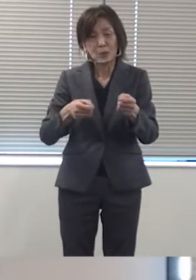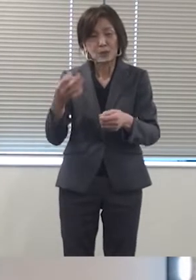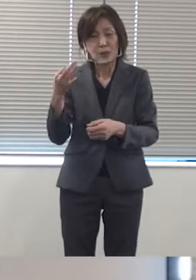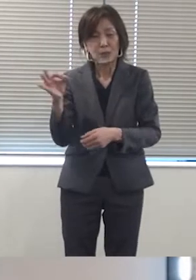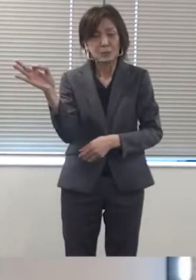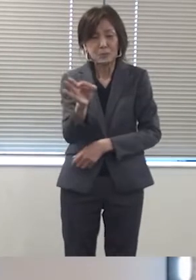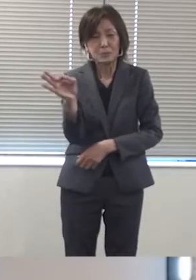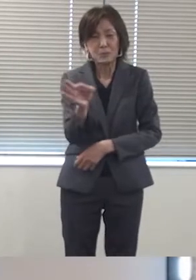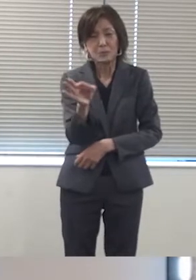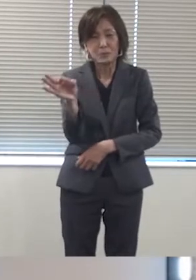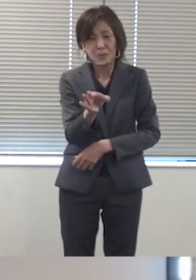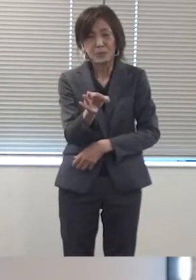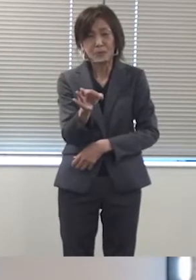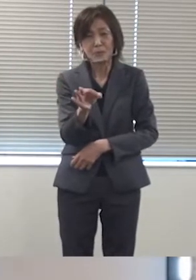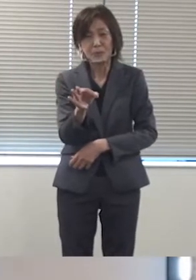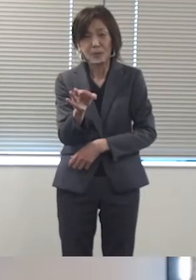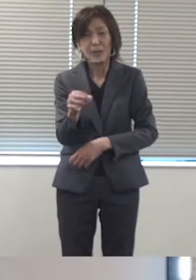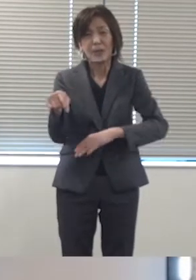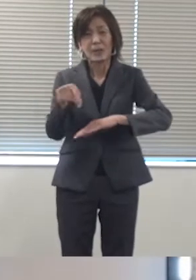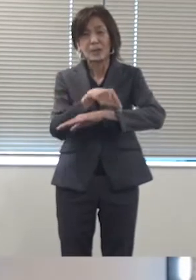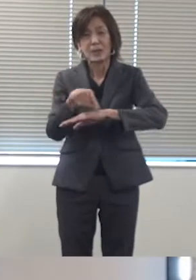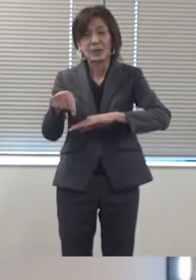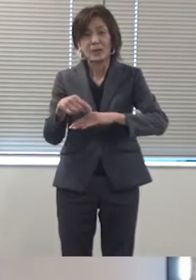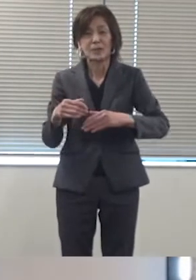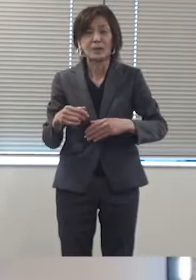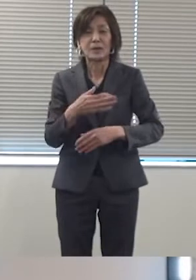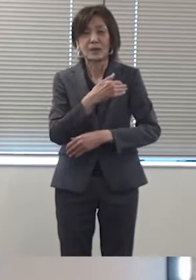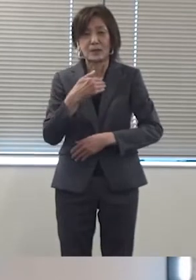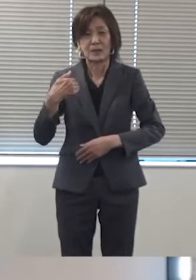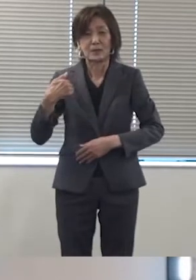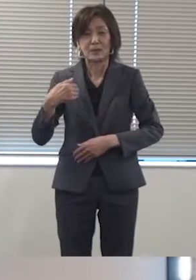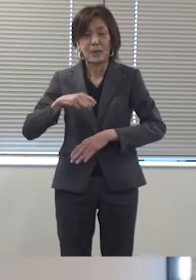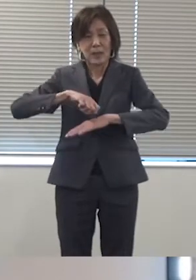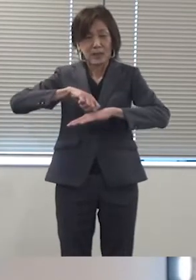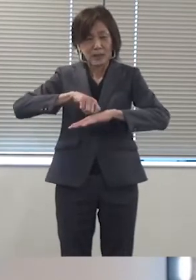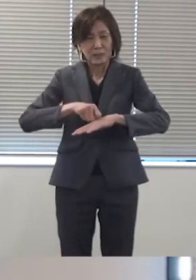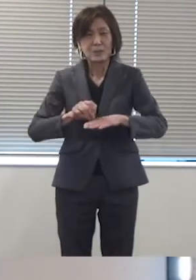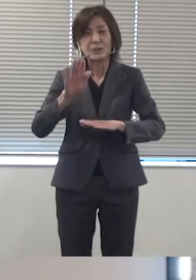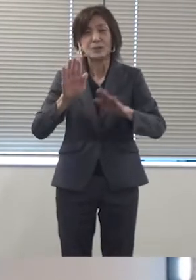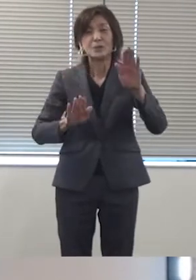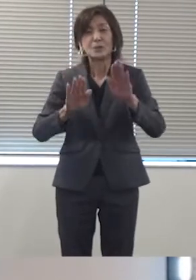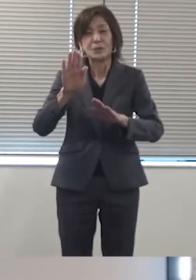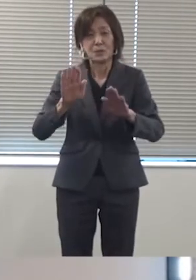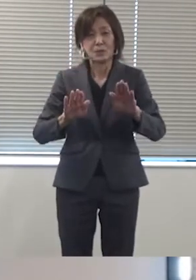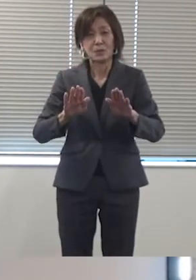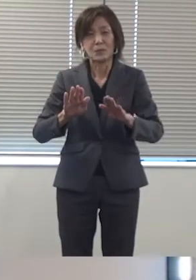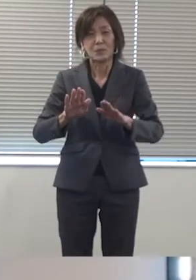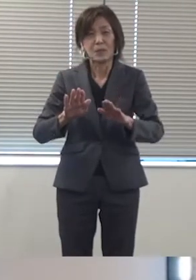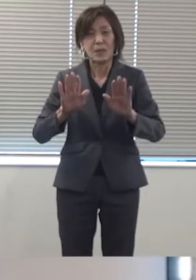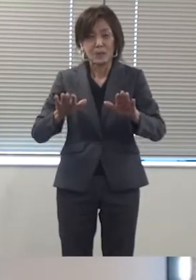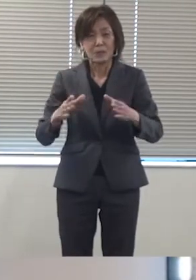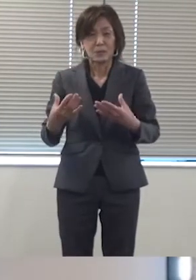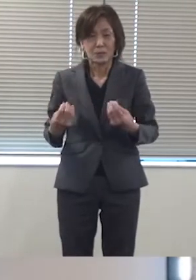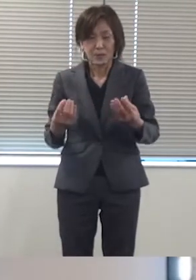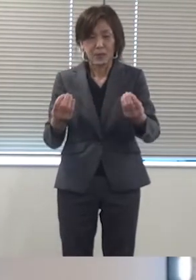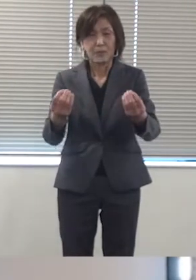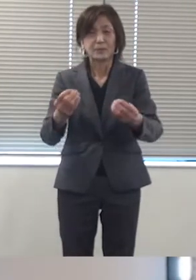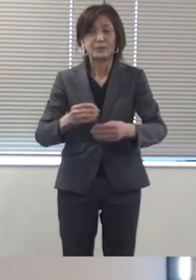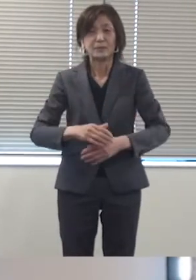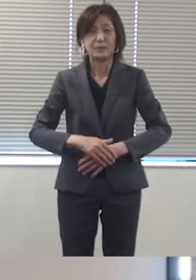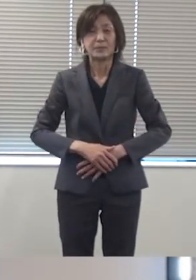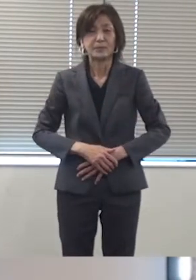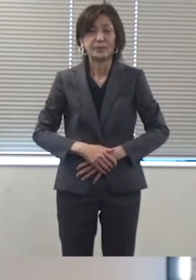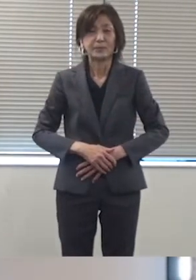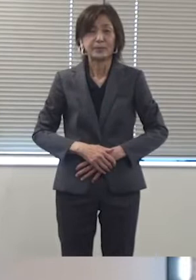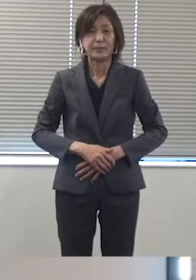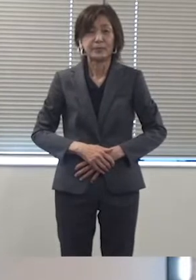しい状況というのは脱出できていないところ。ただその中でも一番最初に3本柱で申し上げたように、